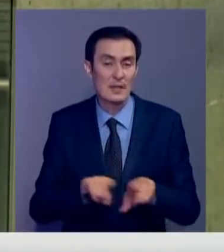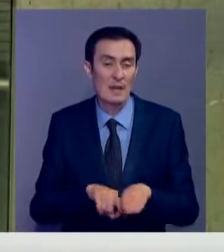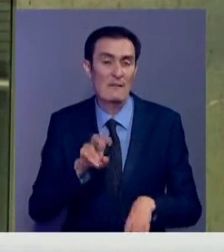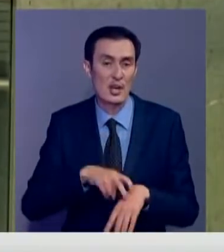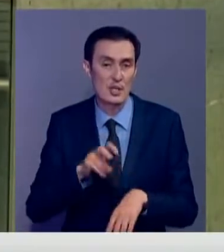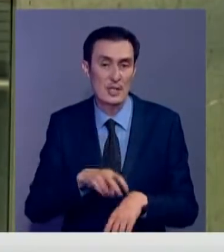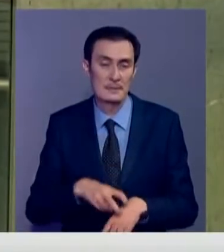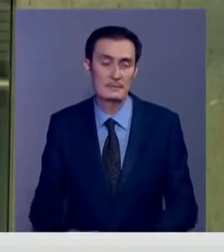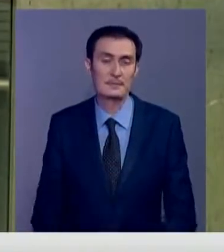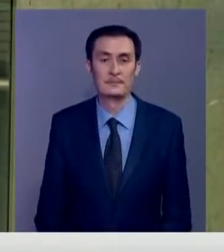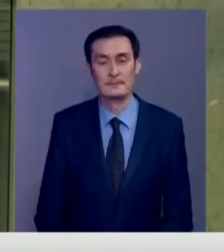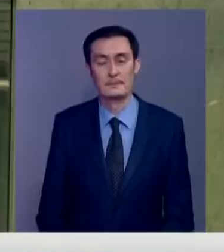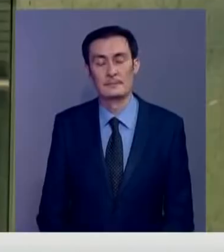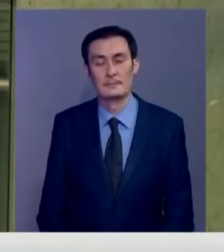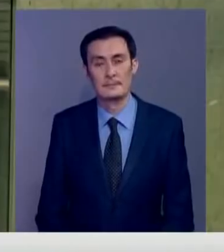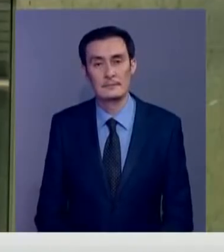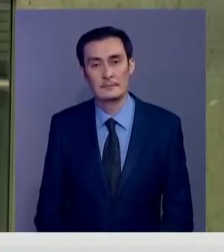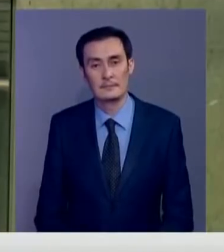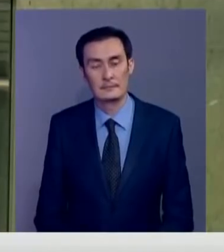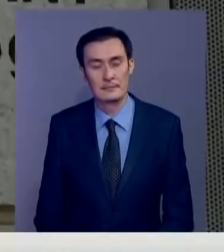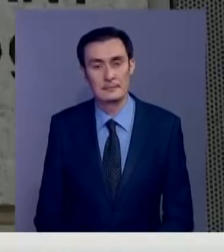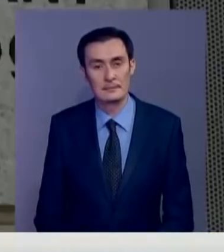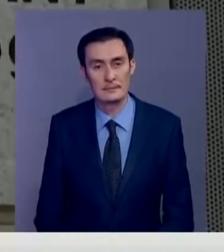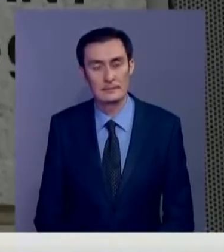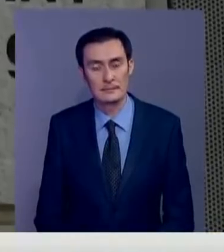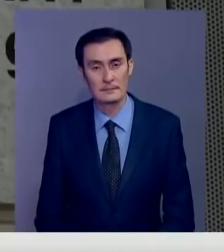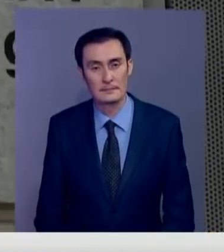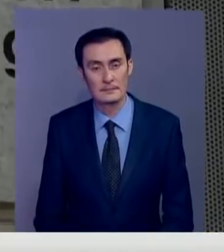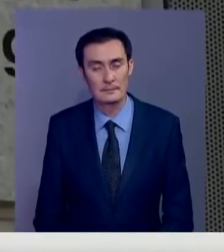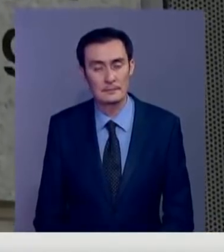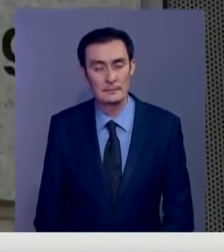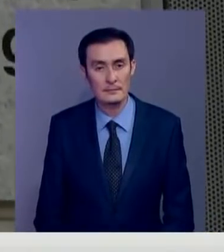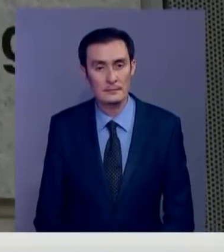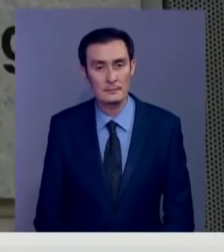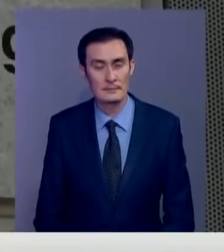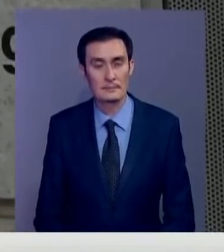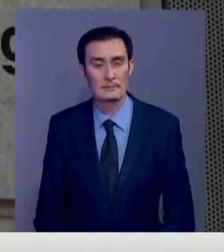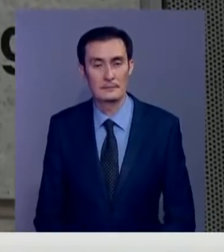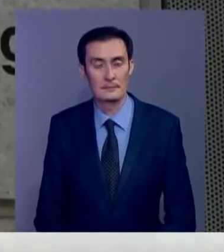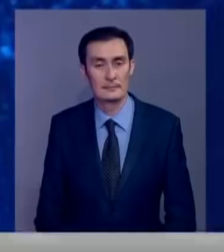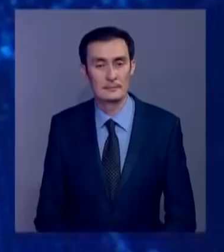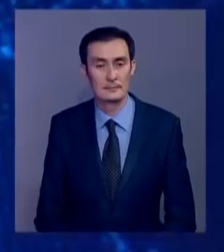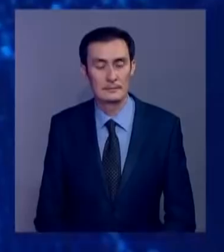врачей. Алия Сыздыкова, Руслан Умиржан, Хабар 24, Париж, Франция.